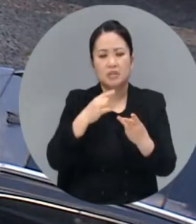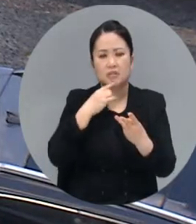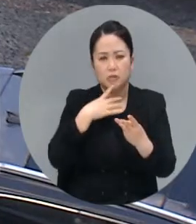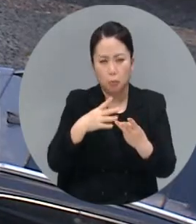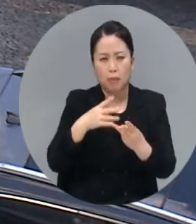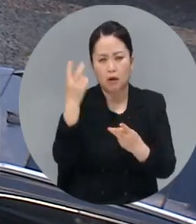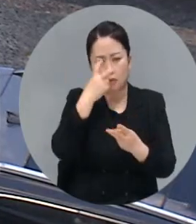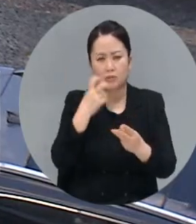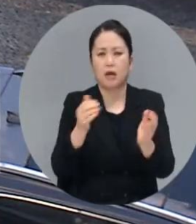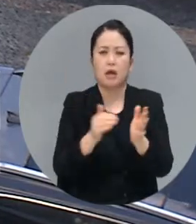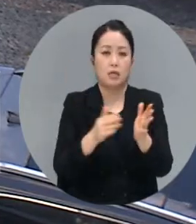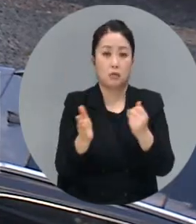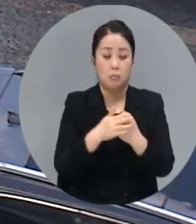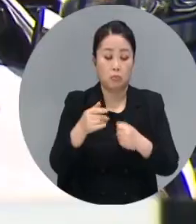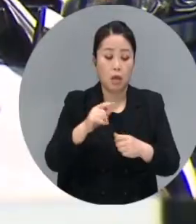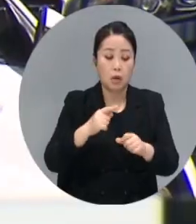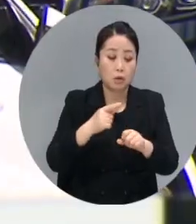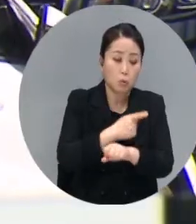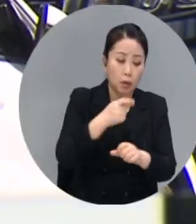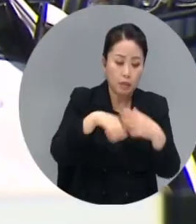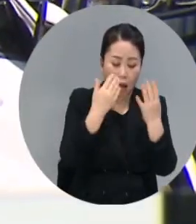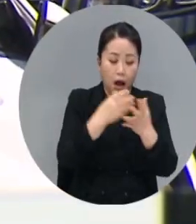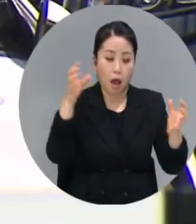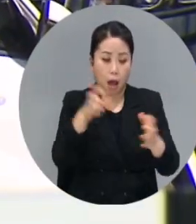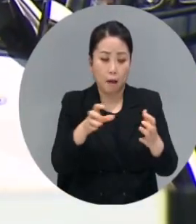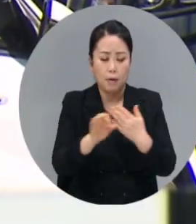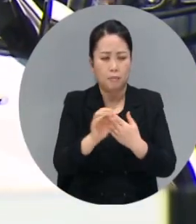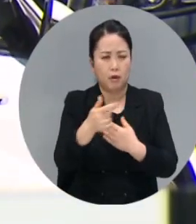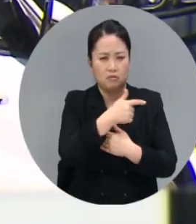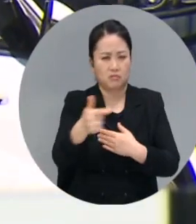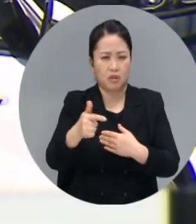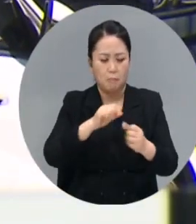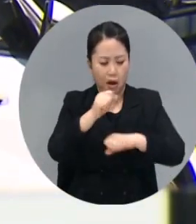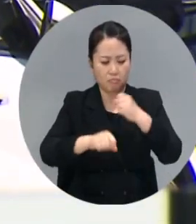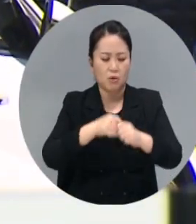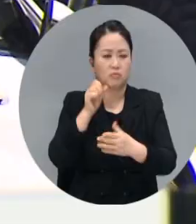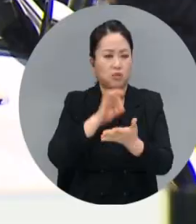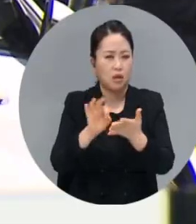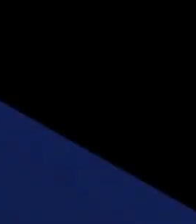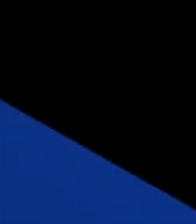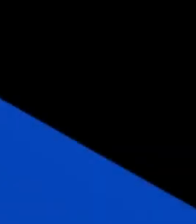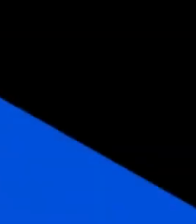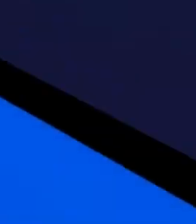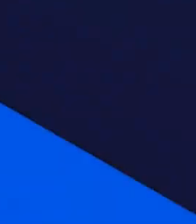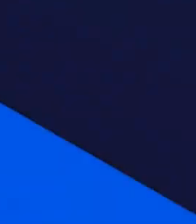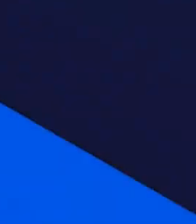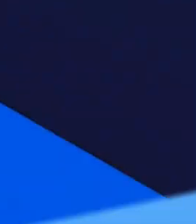행정재산까지 합치면 그 규모는 훨씬 더 클 것으로 보입니다. MBC 뉴스 조민입니다.